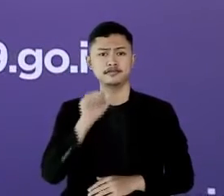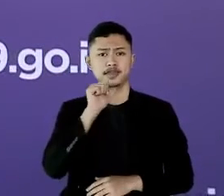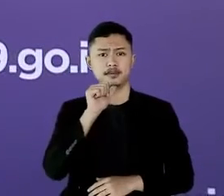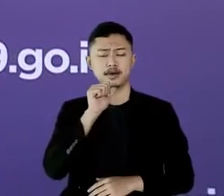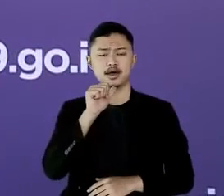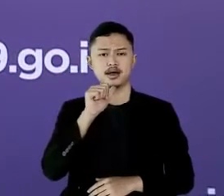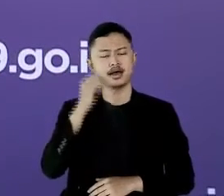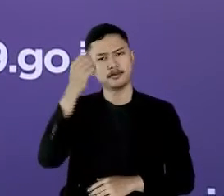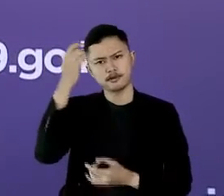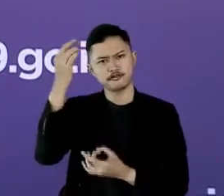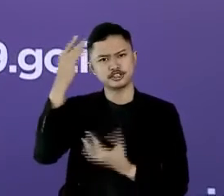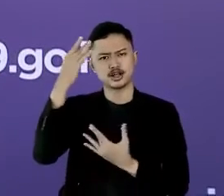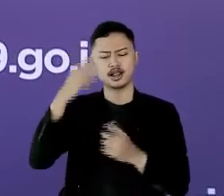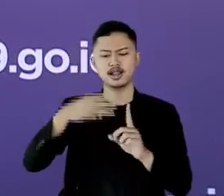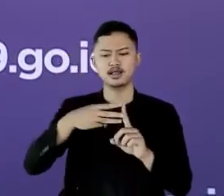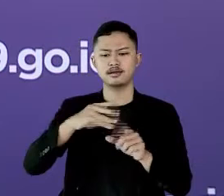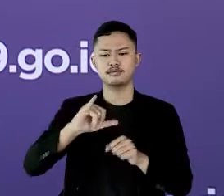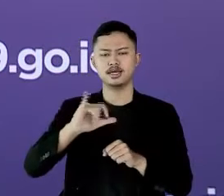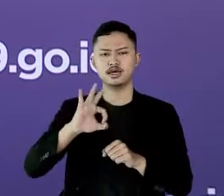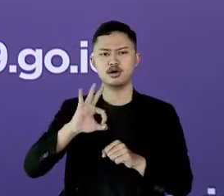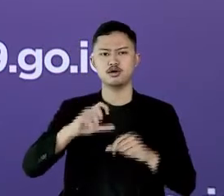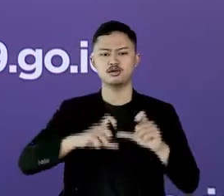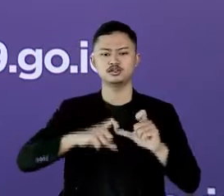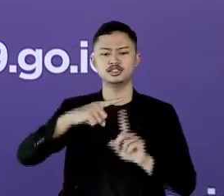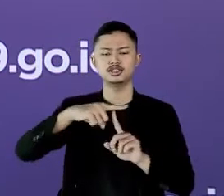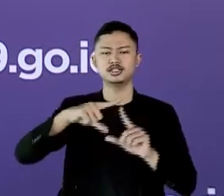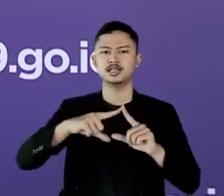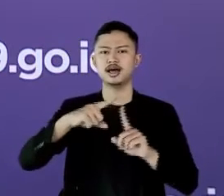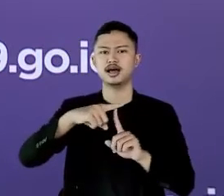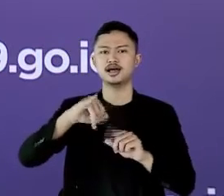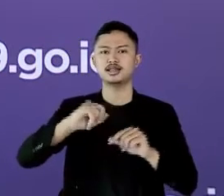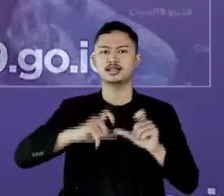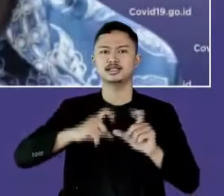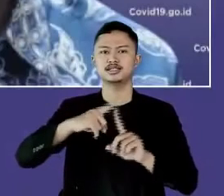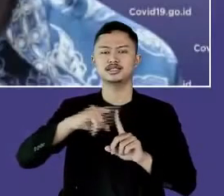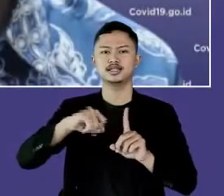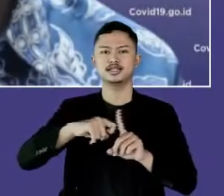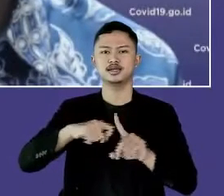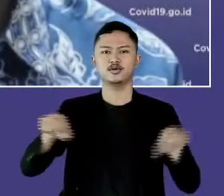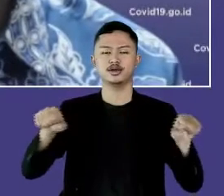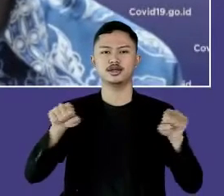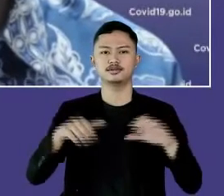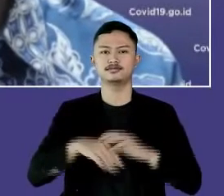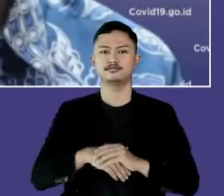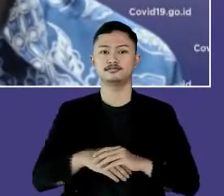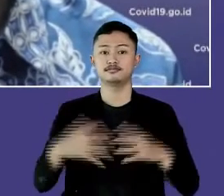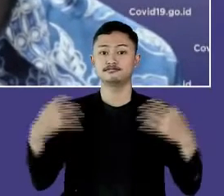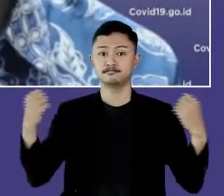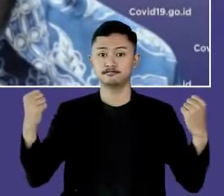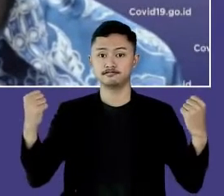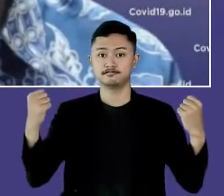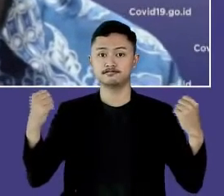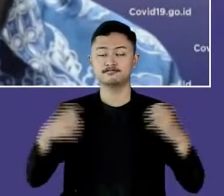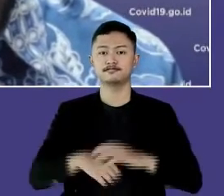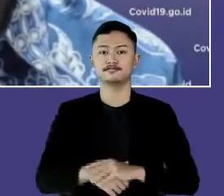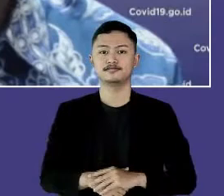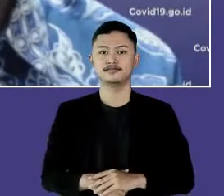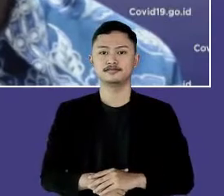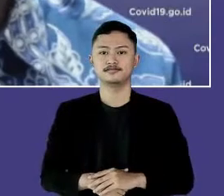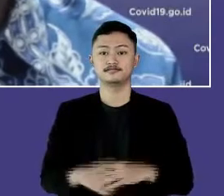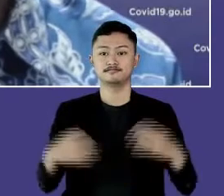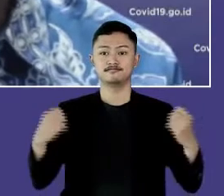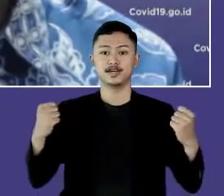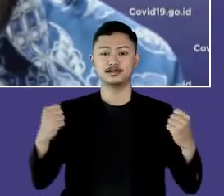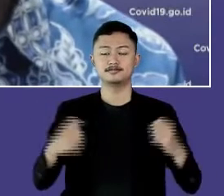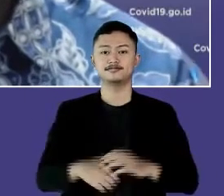Ahli Biostatistik Fakultas Kesehatan Masyarakat Universitas Indonesia. Salam sehat Pak Diki, apa kabar? Salam sehat